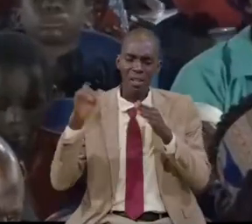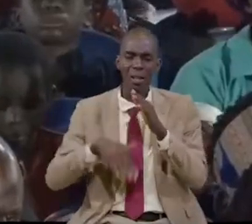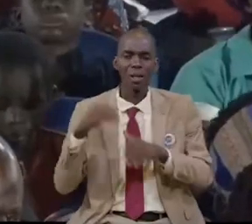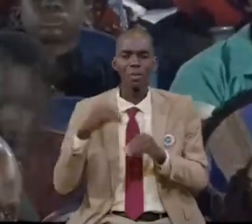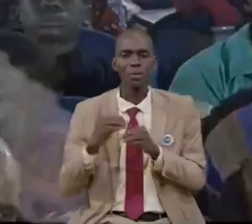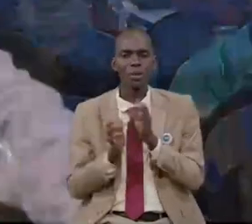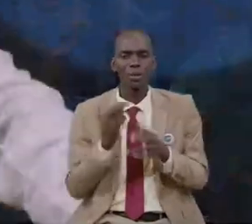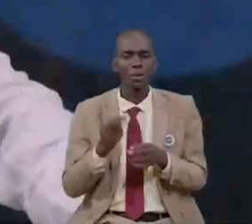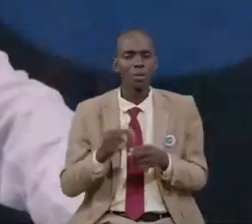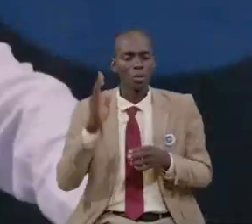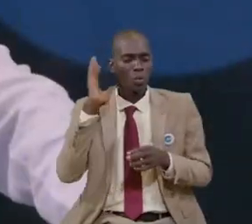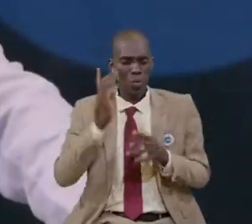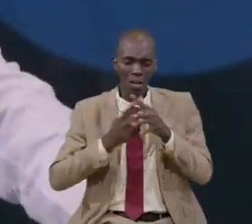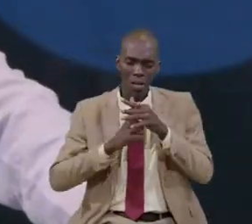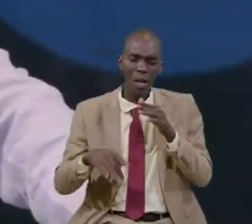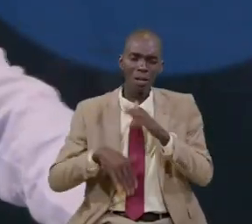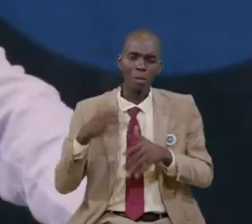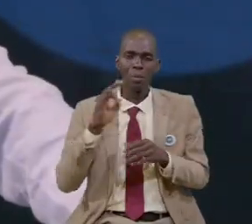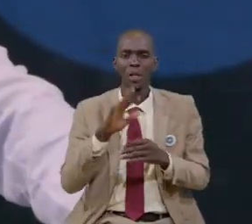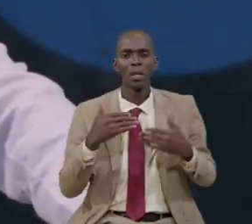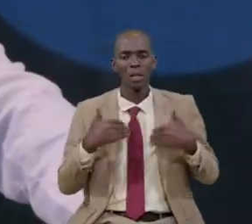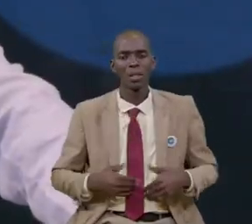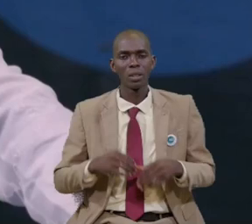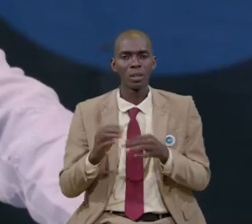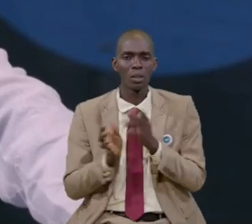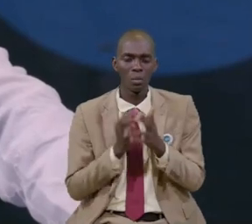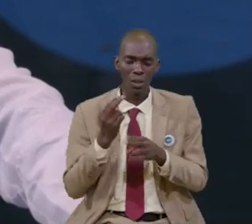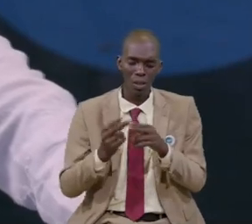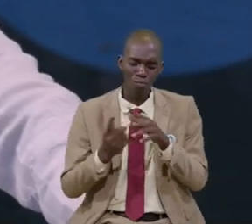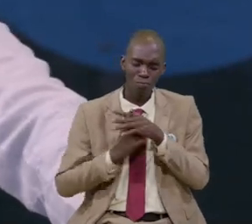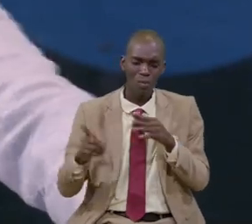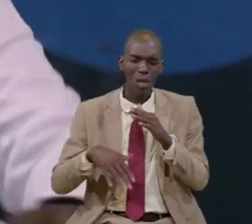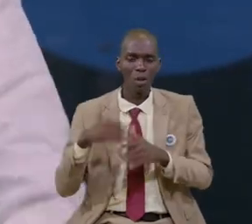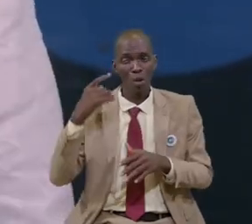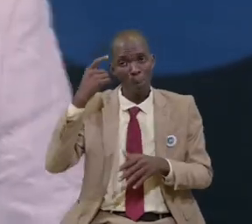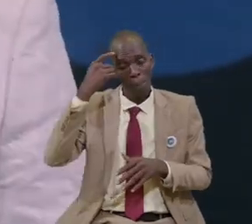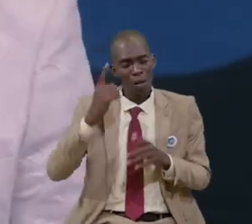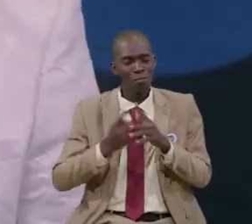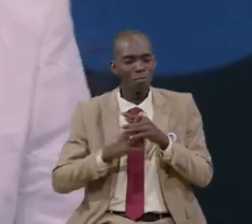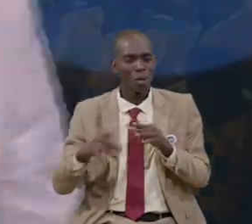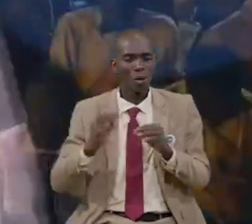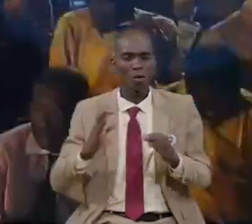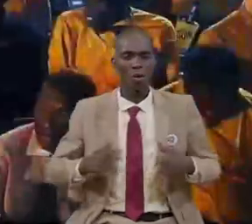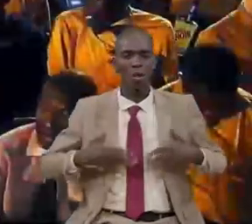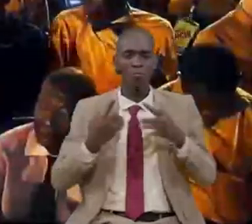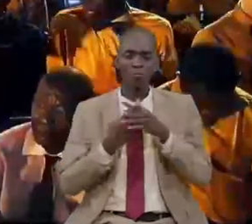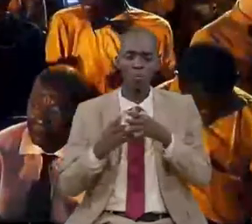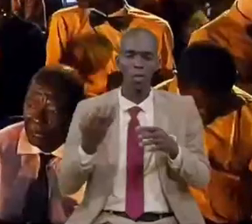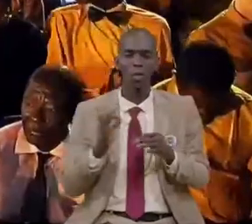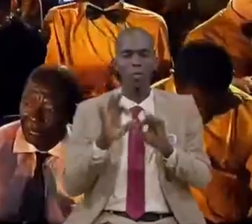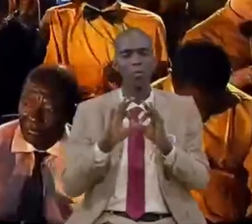de votre corps, va sortir de votre cerveau, va sortir de votre vie, va sortir de votre famille au nom de